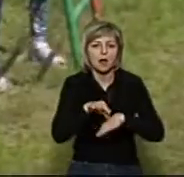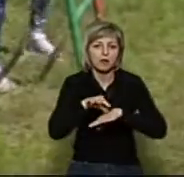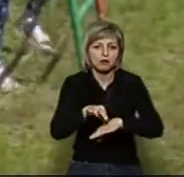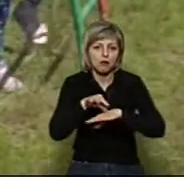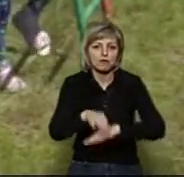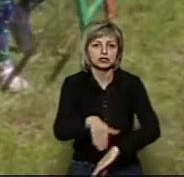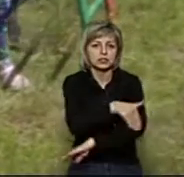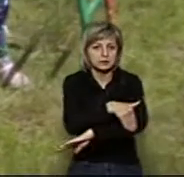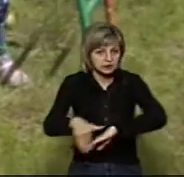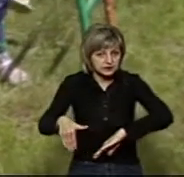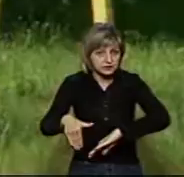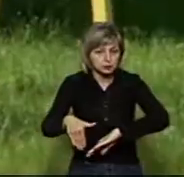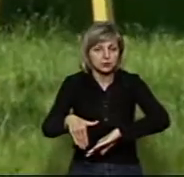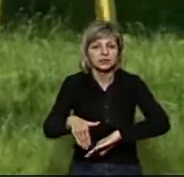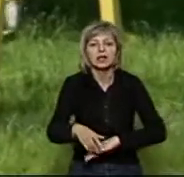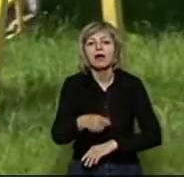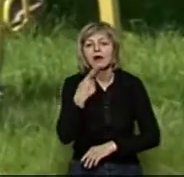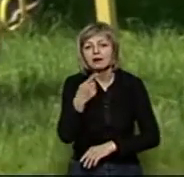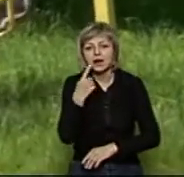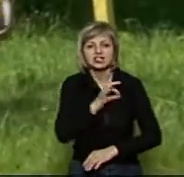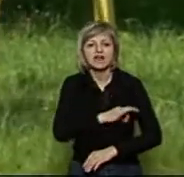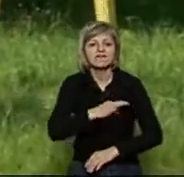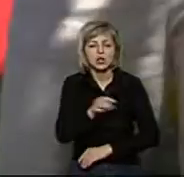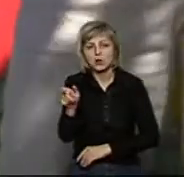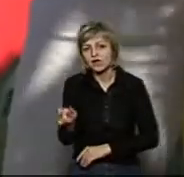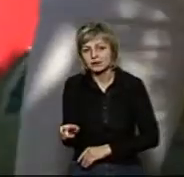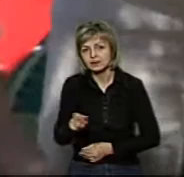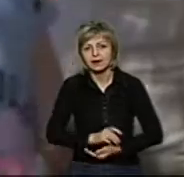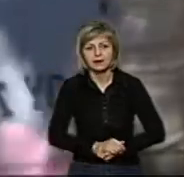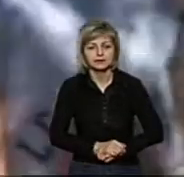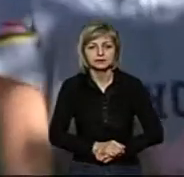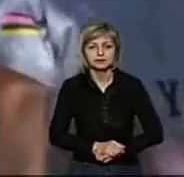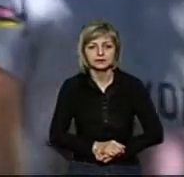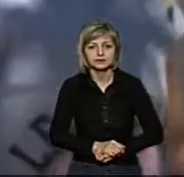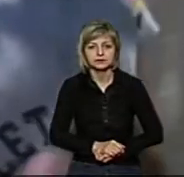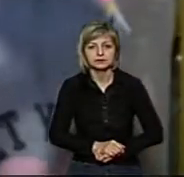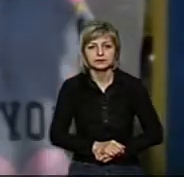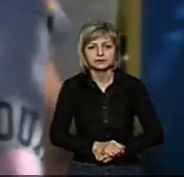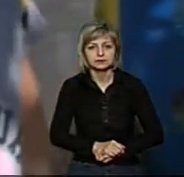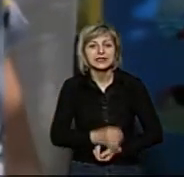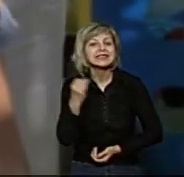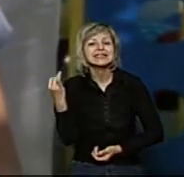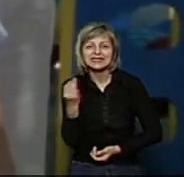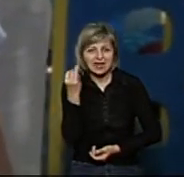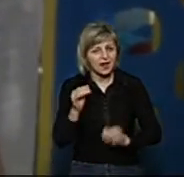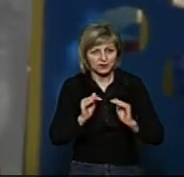на свіжому повітрі, каже вихователька Олена Грицюк. Мені сильно цікаво в